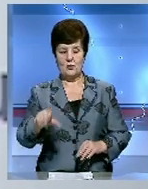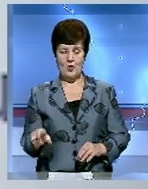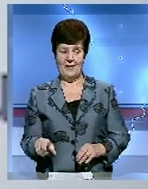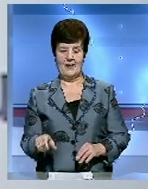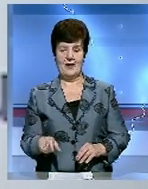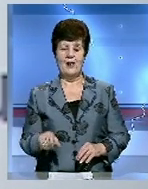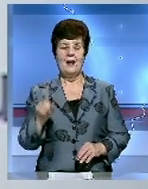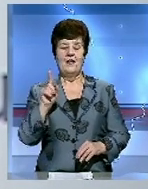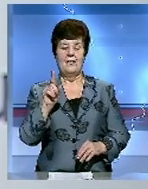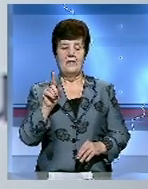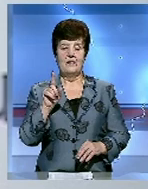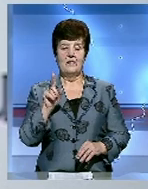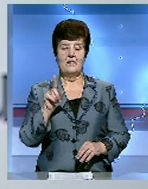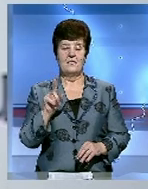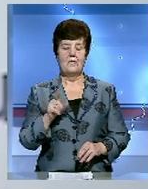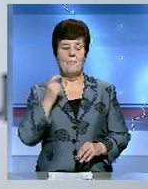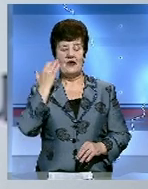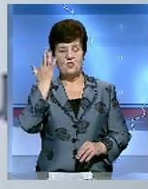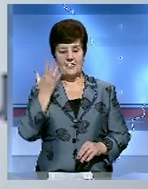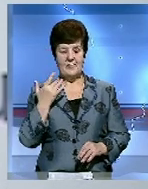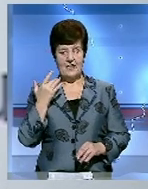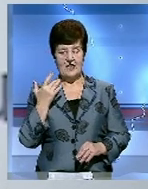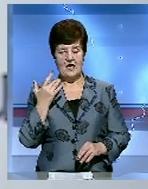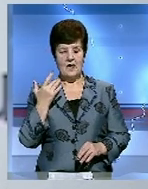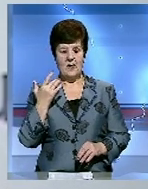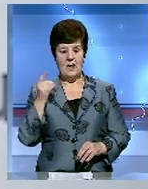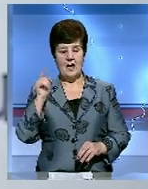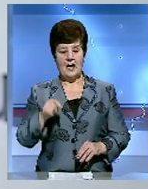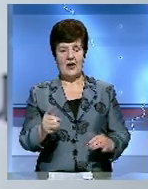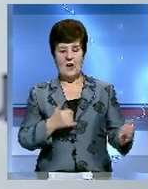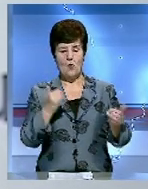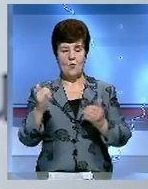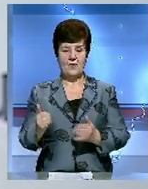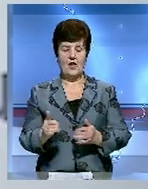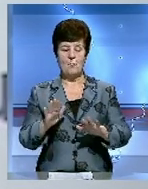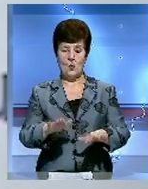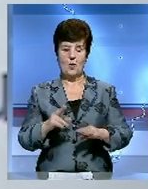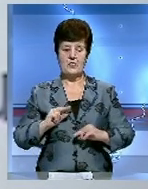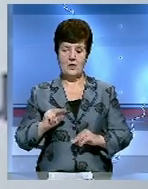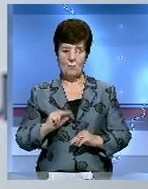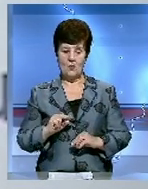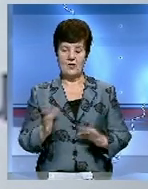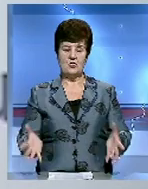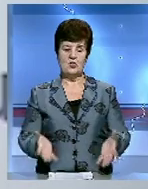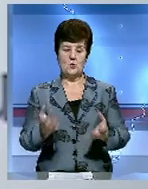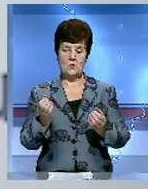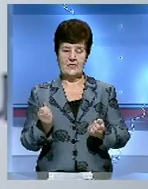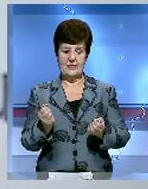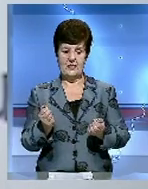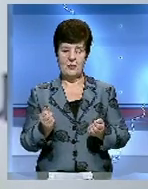persoane marginalizate, care le oferim un loc de muncă și susținem